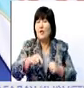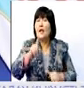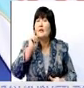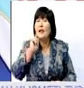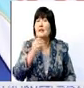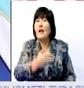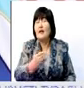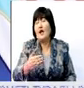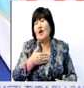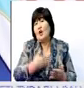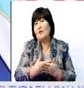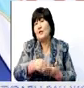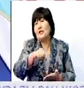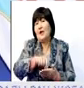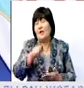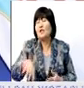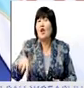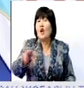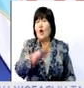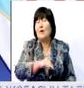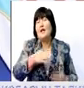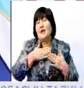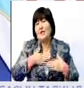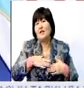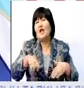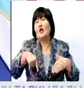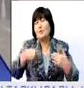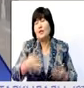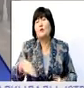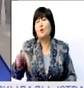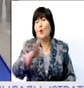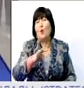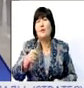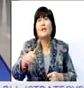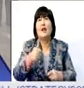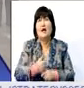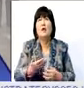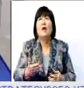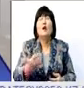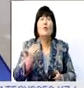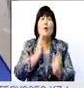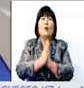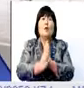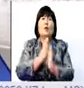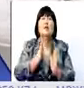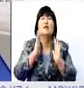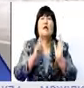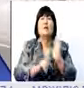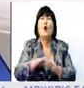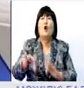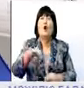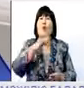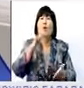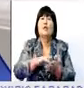жастарға, белсенді қатысушыларға барша ризашылығымызды білдіреміз облыс әкімдігі атынан. Елбасы саябағынан бастау алған марафон орталық